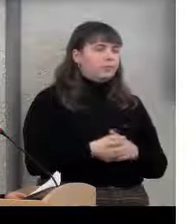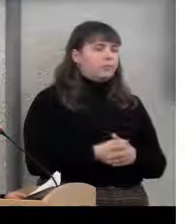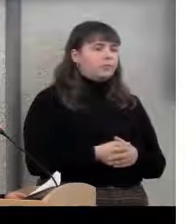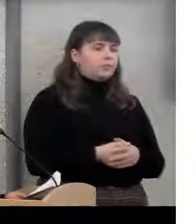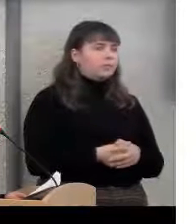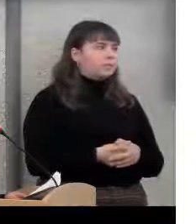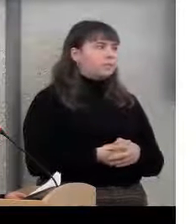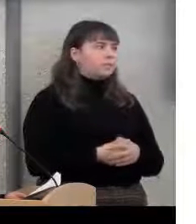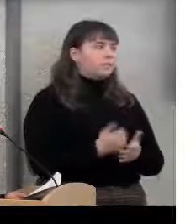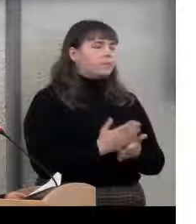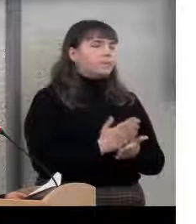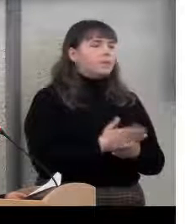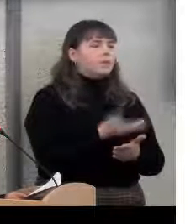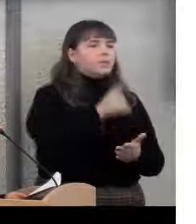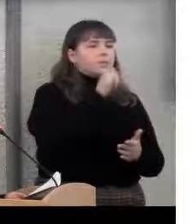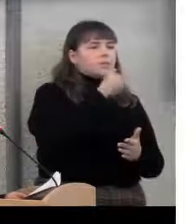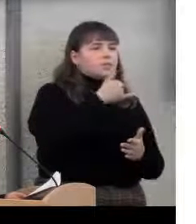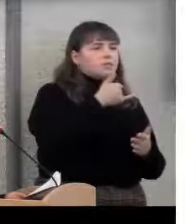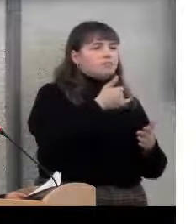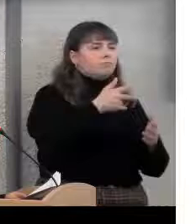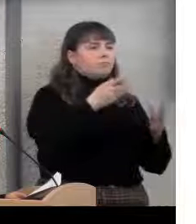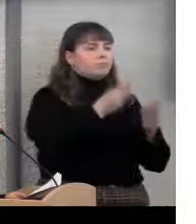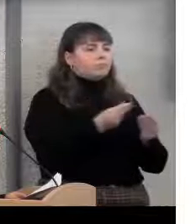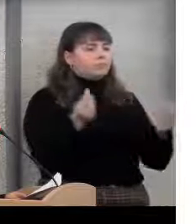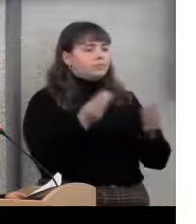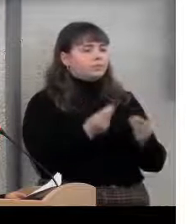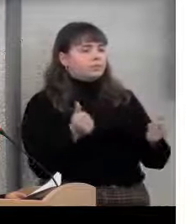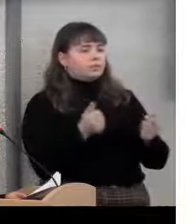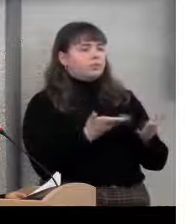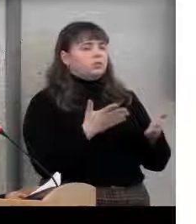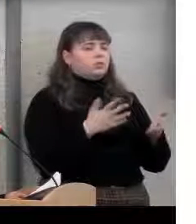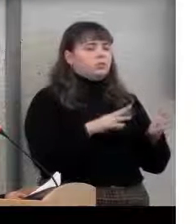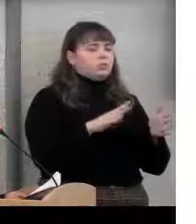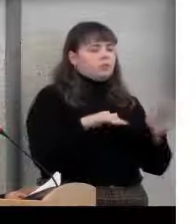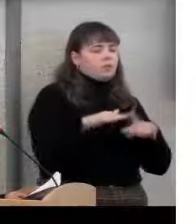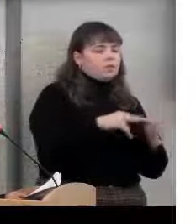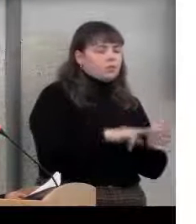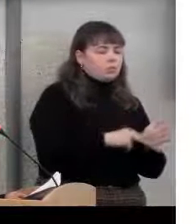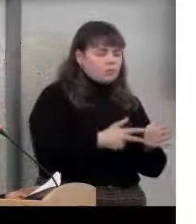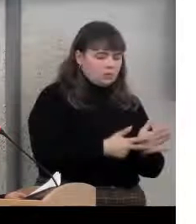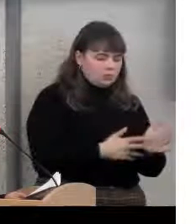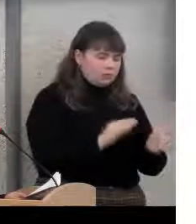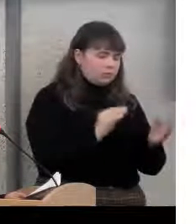kurią bandėme spręsti, kurdami veiksmų planą, apie kurio